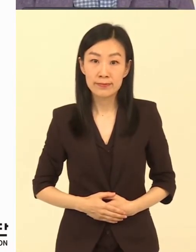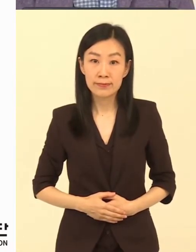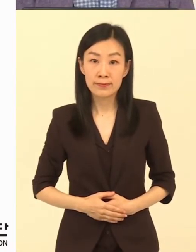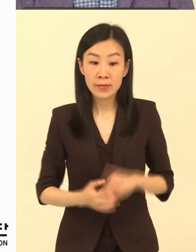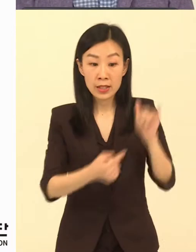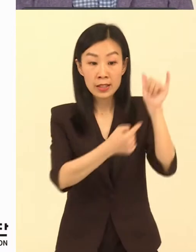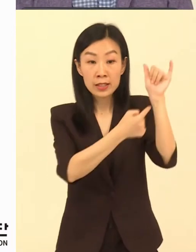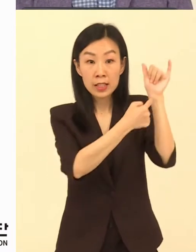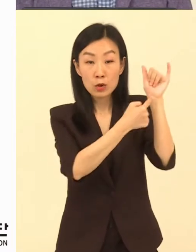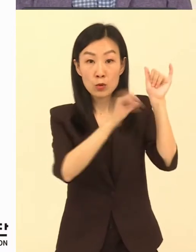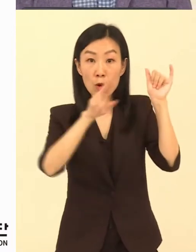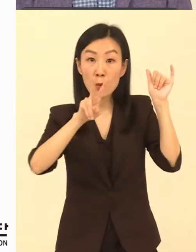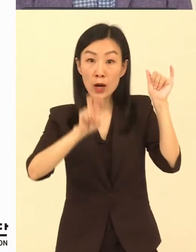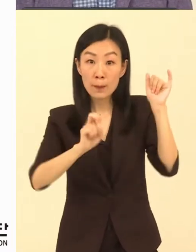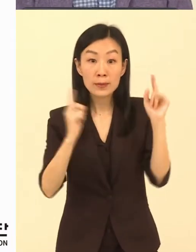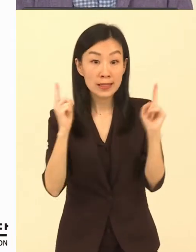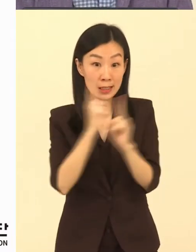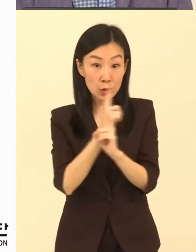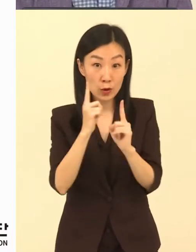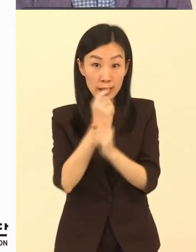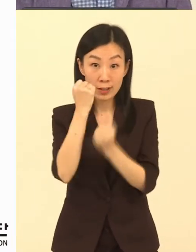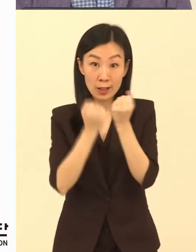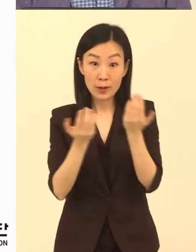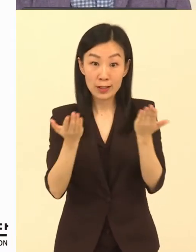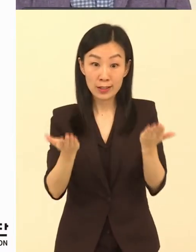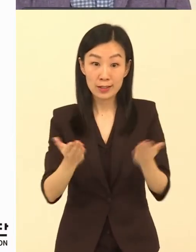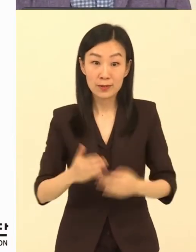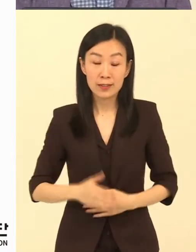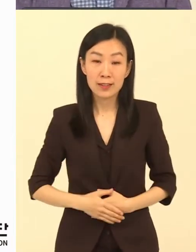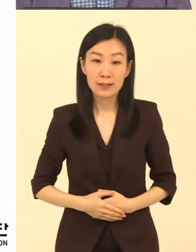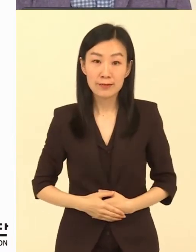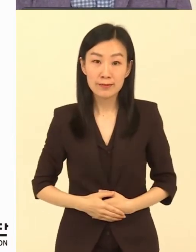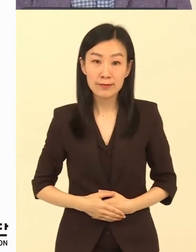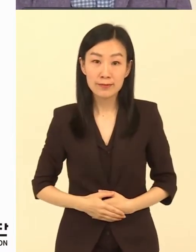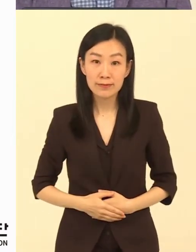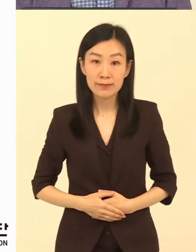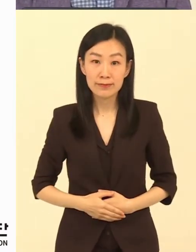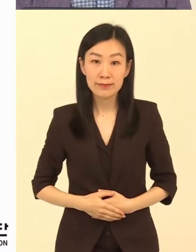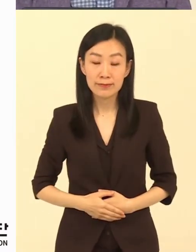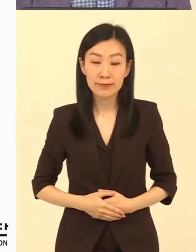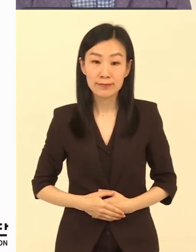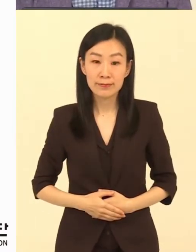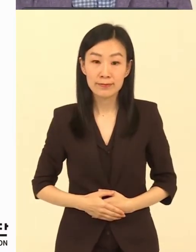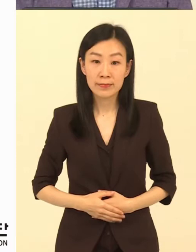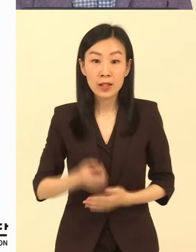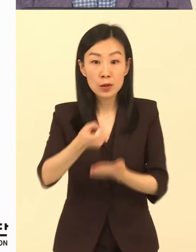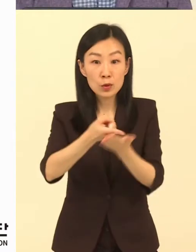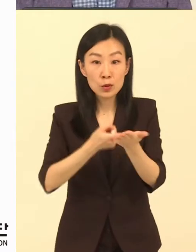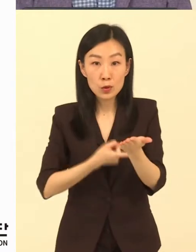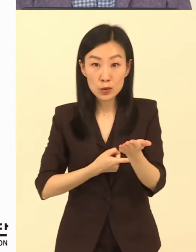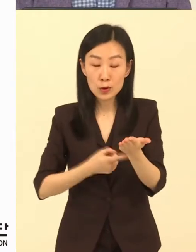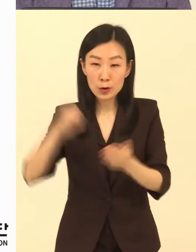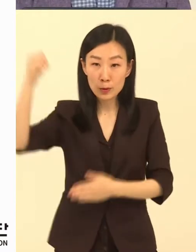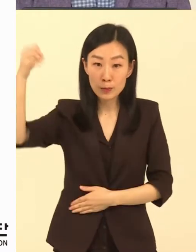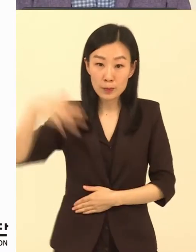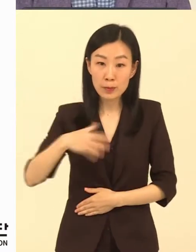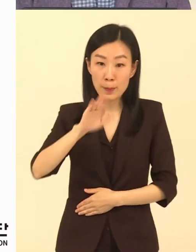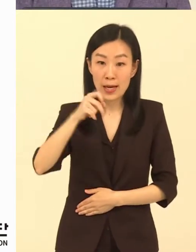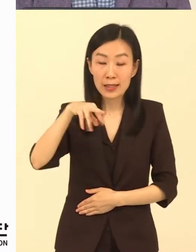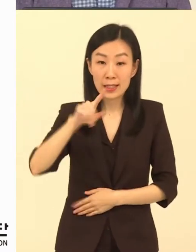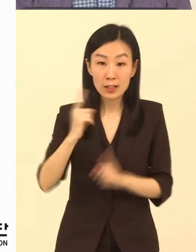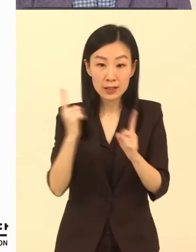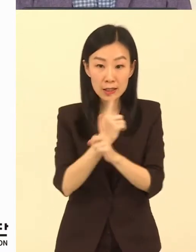자궁경부암 치료에 대해서 말씀드리겠습니다. 대개 수술, 방사선 치료, 항암 화학요법